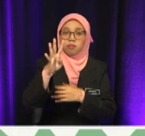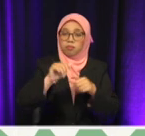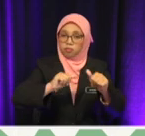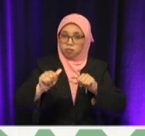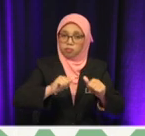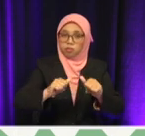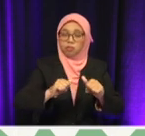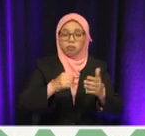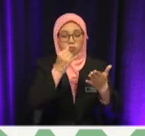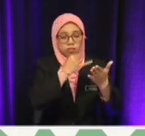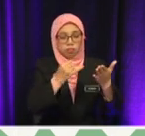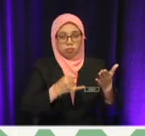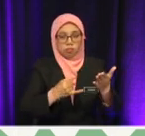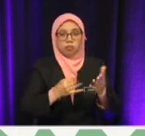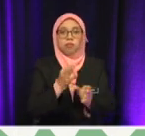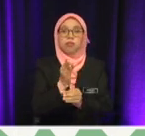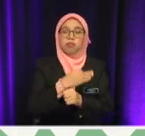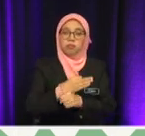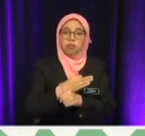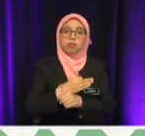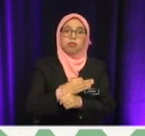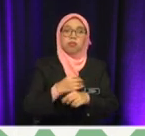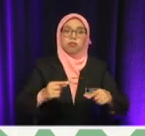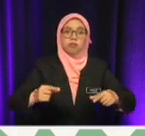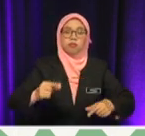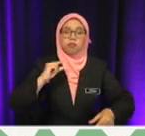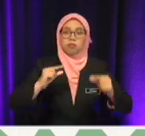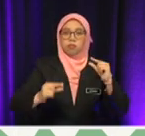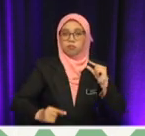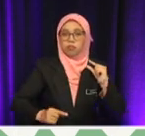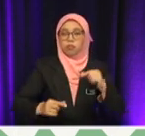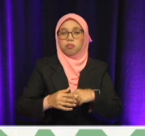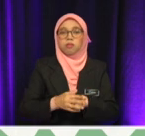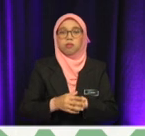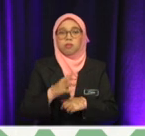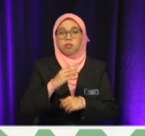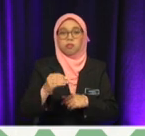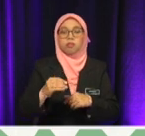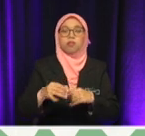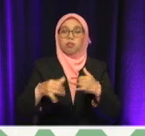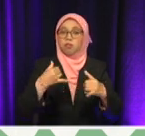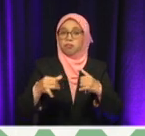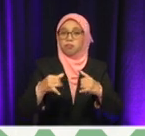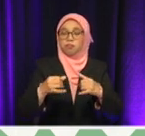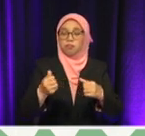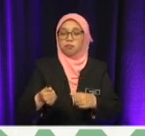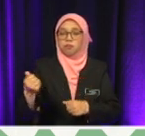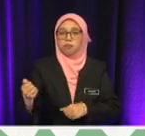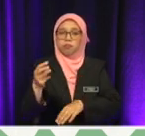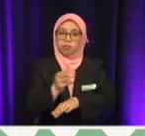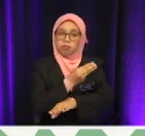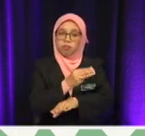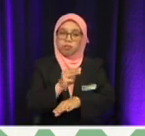kraf tangan, pergerakan kreatif dan juga permainan perkusi. Jadi kamu nak pilih apa? Jadi kat sini cikgu